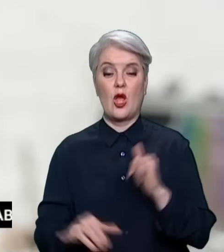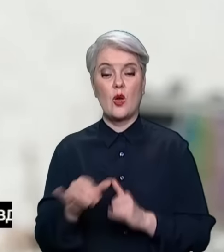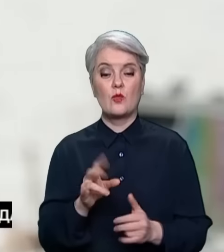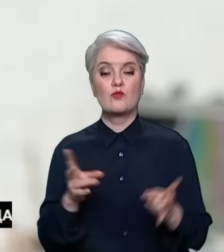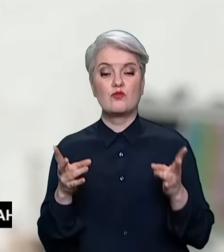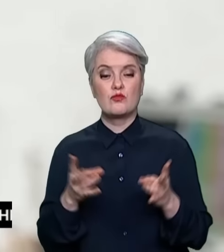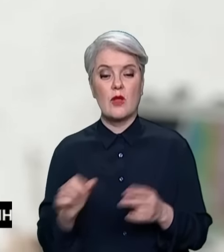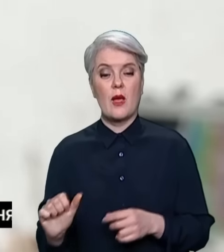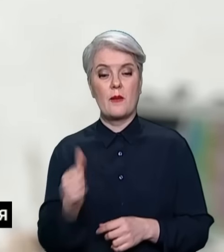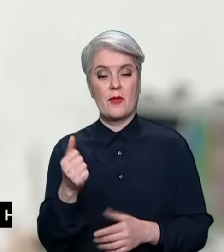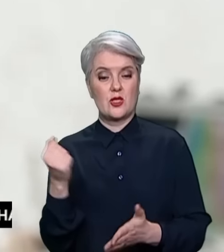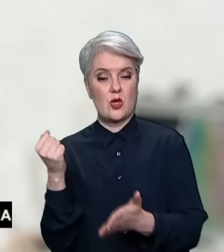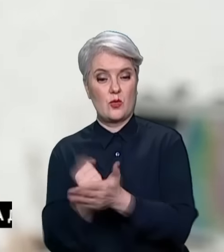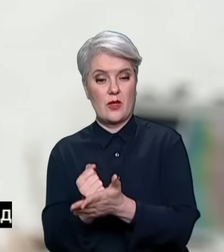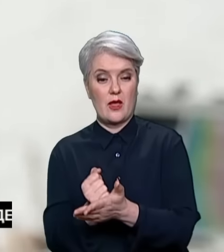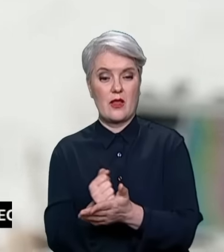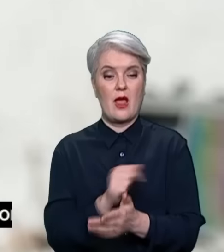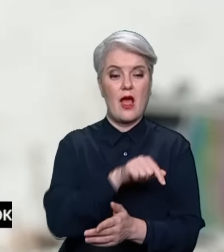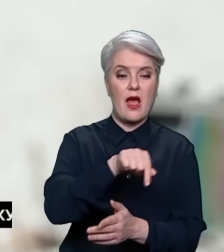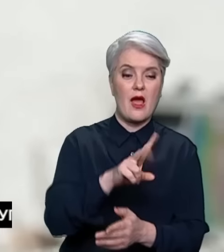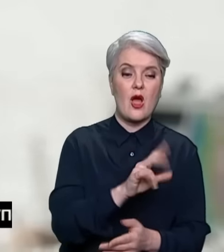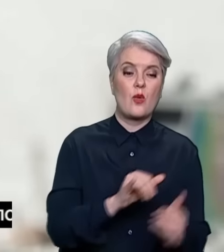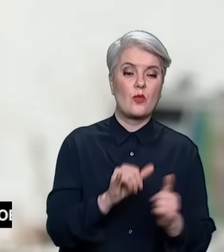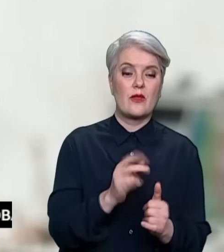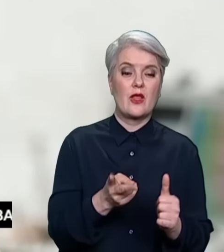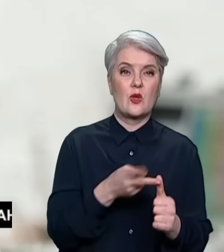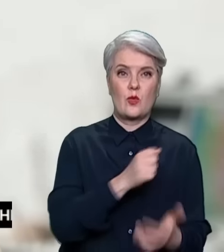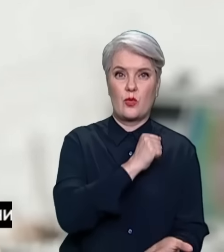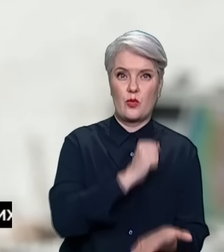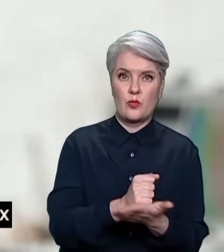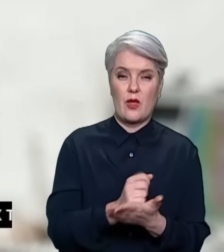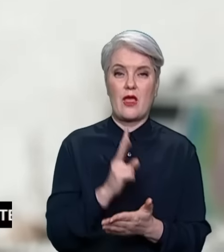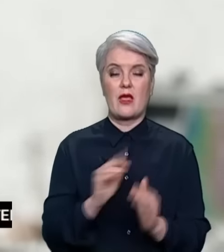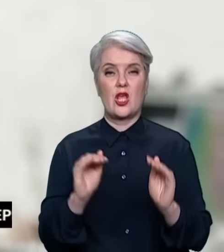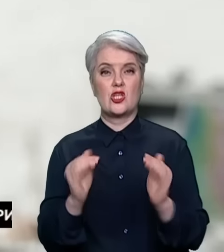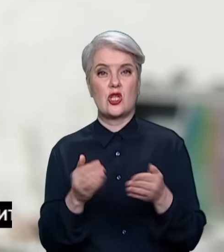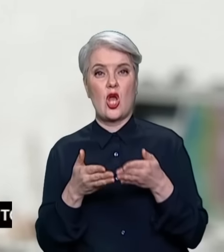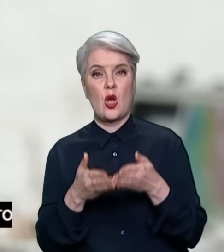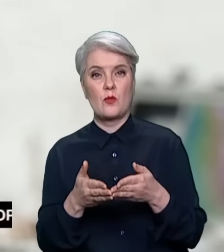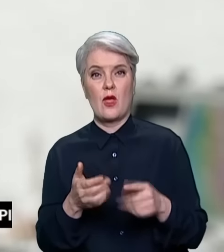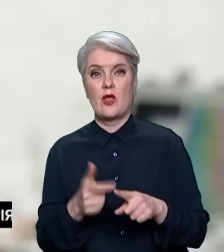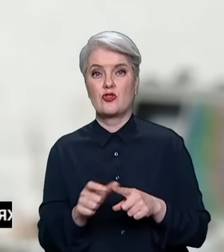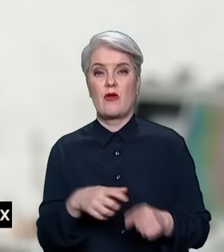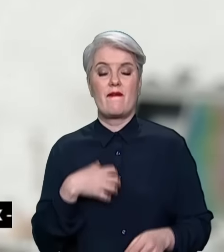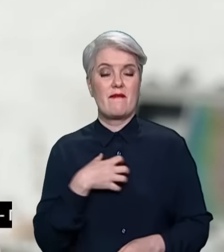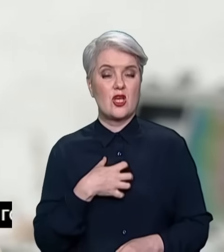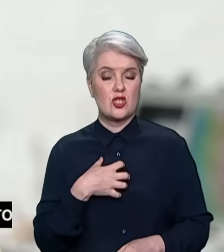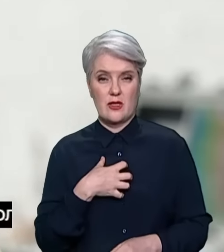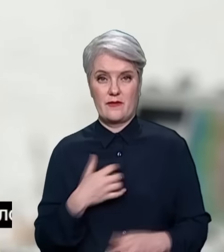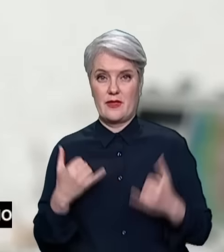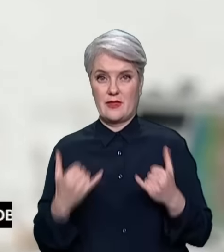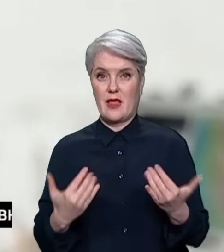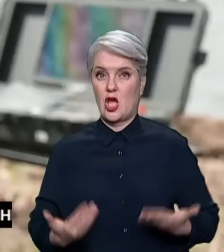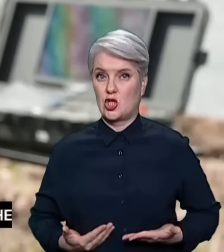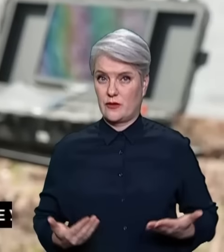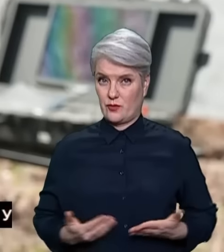бути нанесений перший удар, куди другий, які частини корабля надзвичайно важливі і критичні для